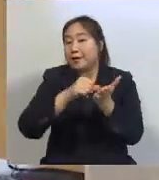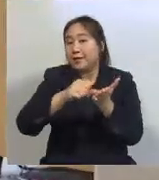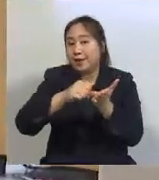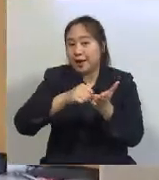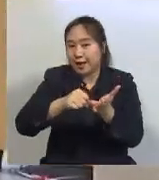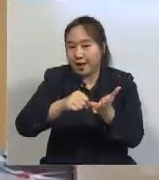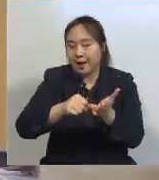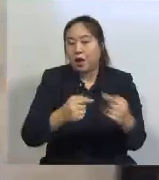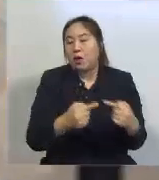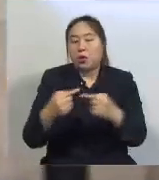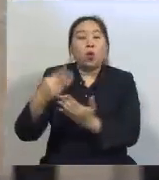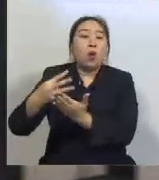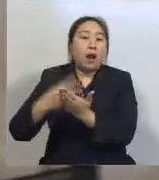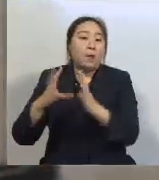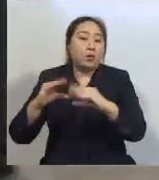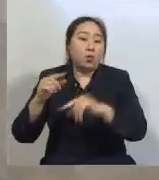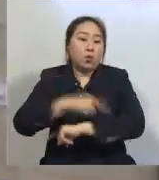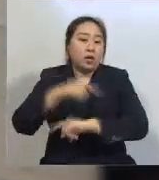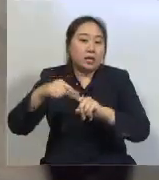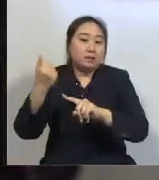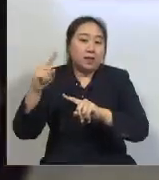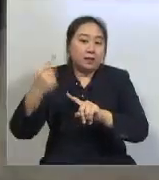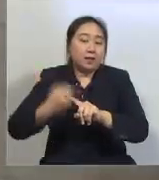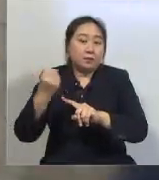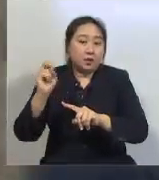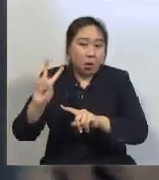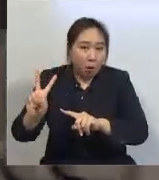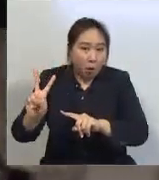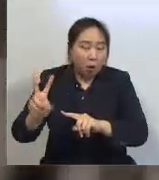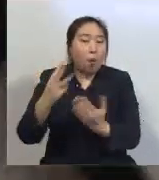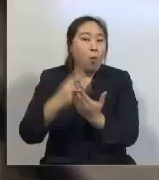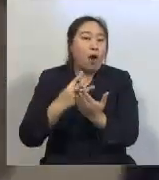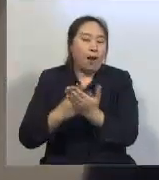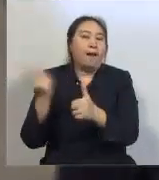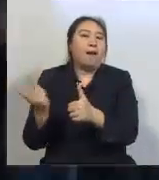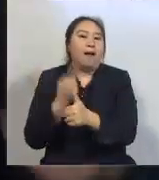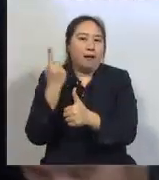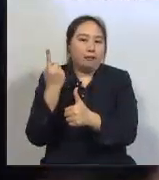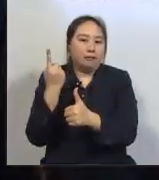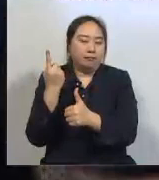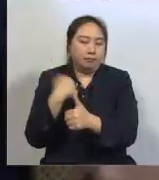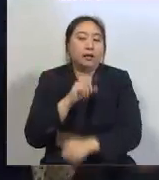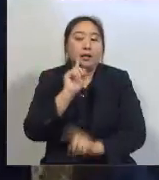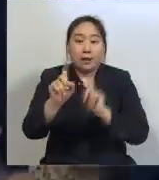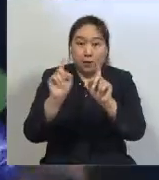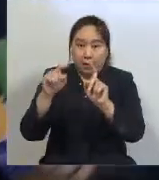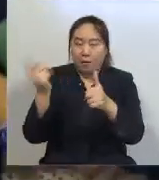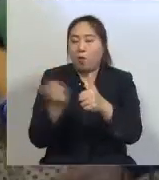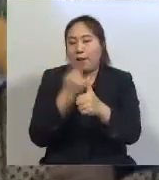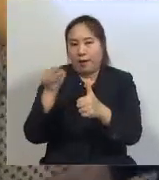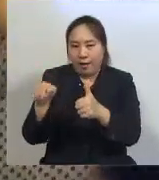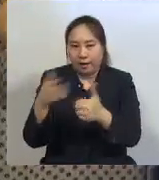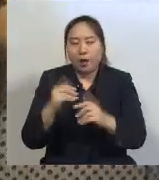าสู่วาระการประชุมในวันที่11ธันวาคมนี้และจะเป็นวาระแรกนะครับหลังกระทู้ถามและจะเปิดโอกาสให้สมาชิ